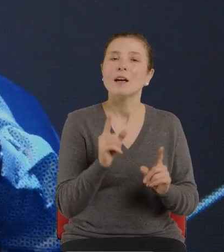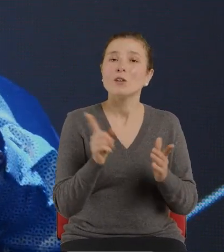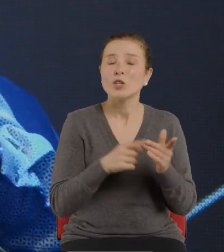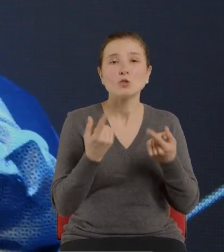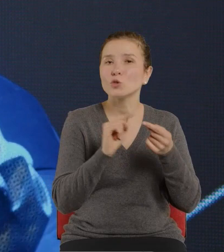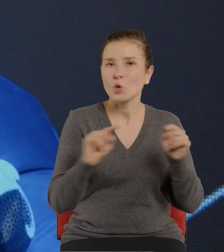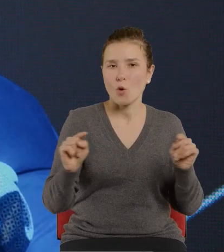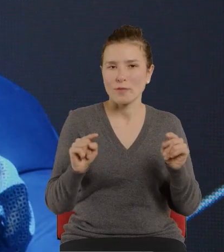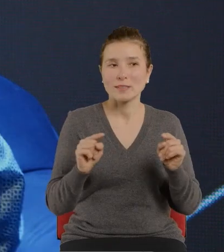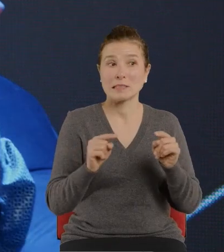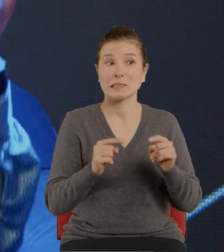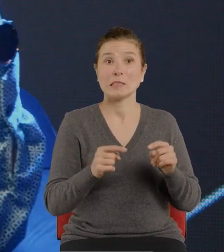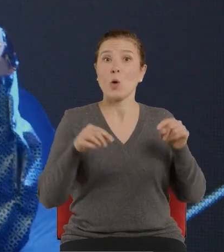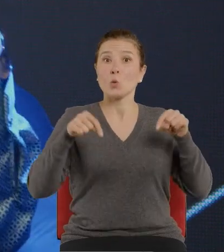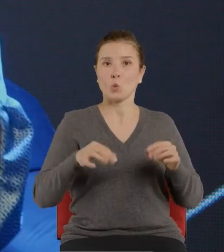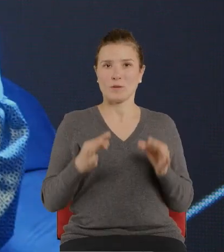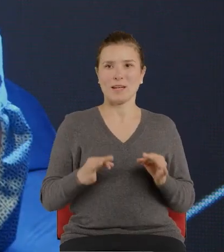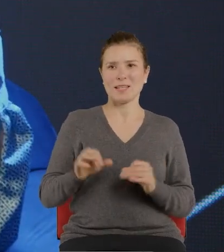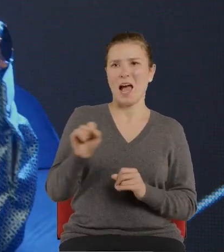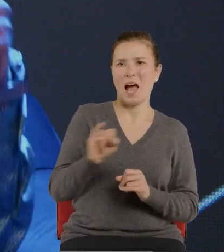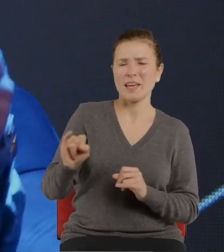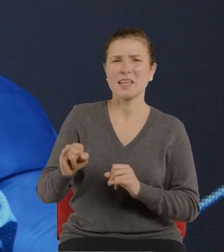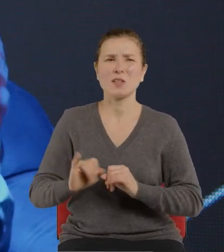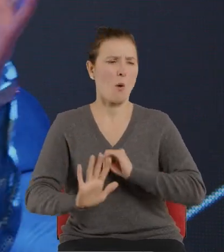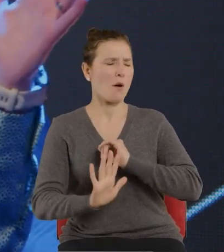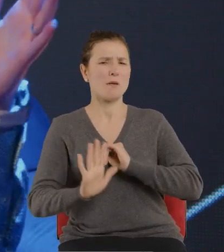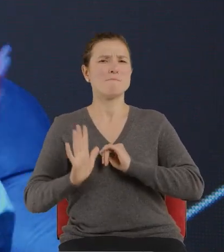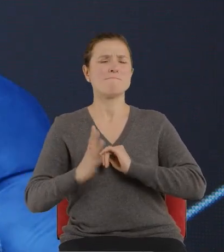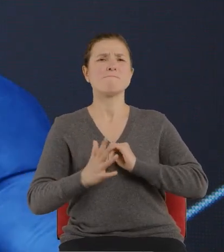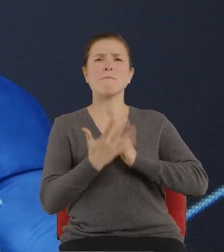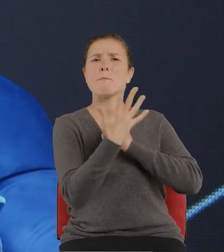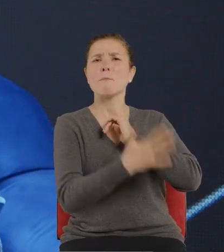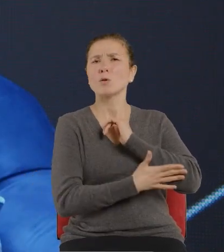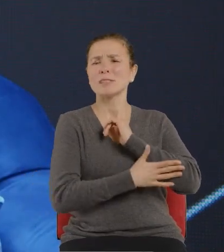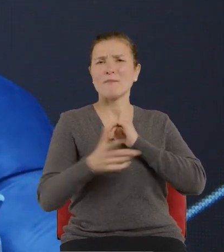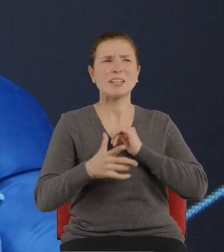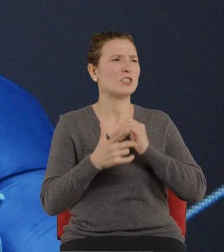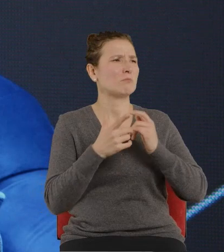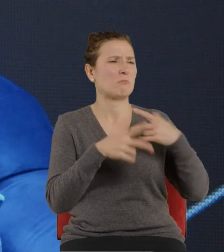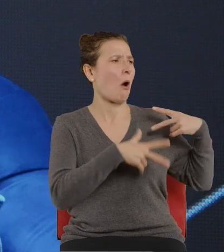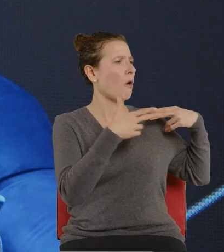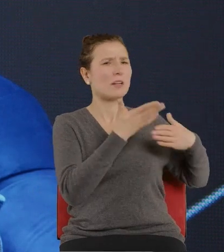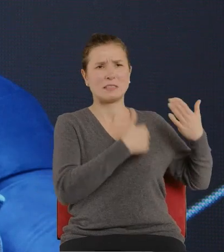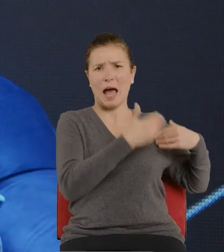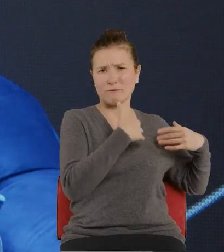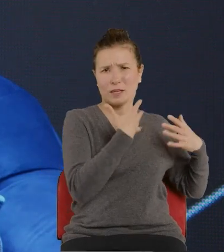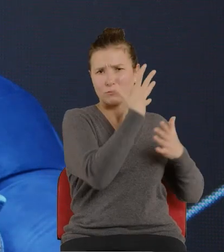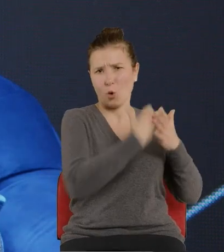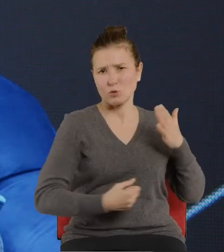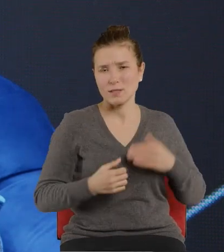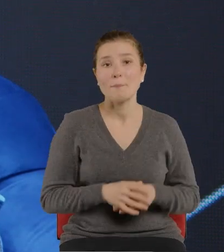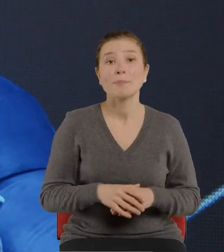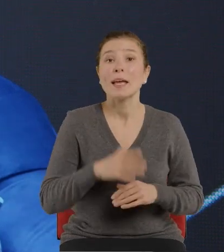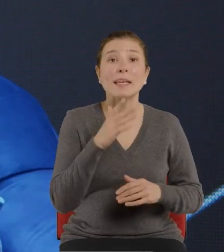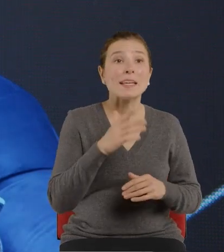które odbywają się tu i teraz, a AI bazuje na jakichś danych sprzed X z jakiegoś tam okresu. Więc tego momentu i przewaga człowieka